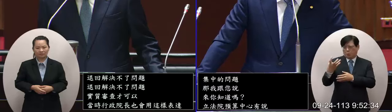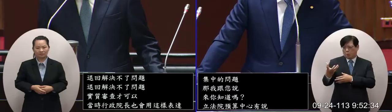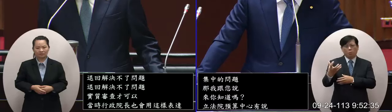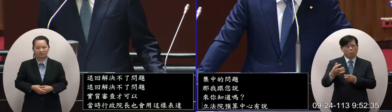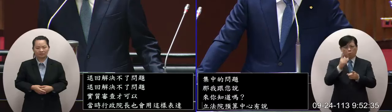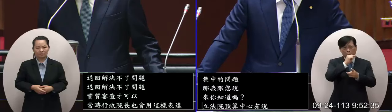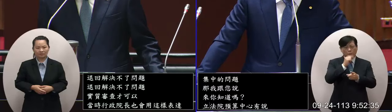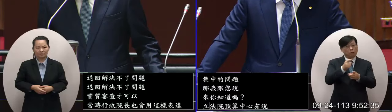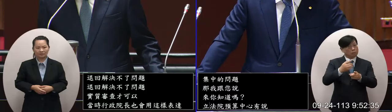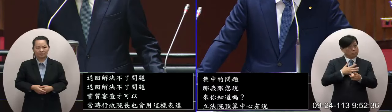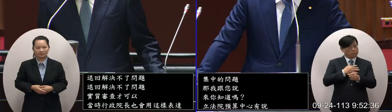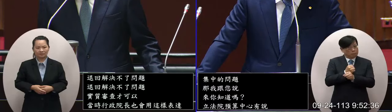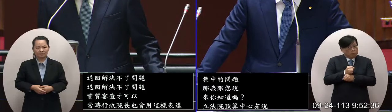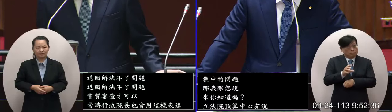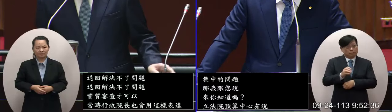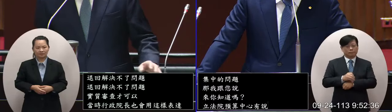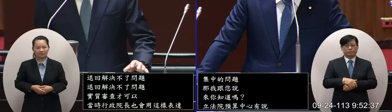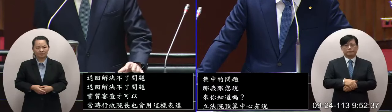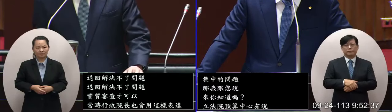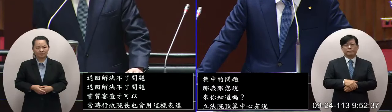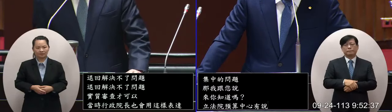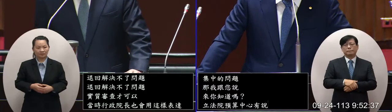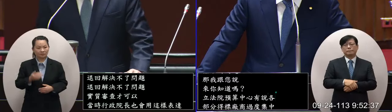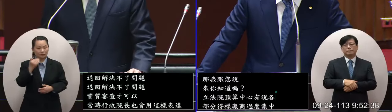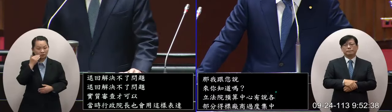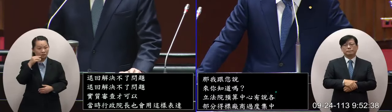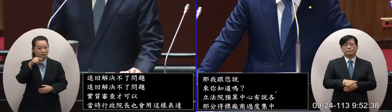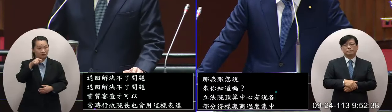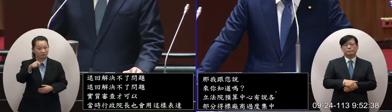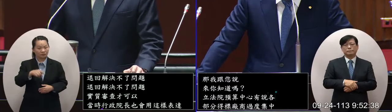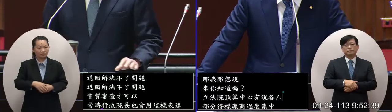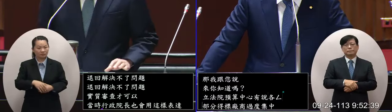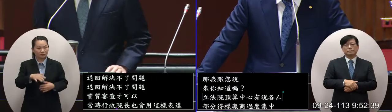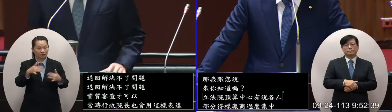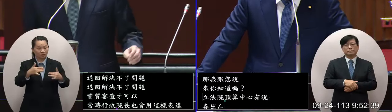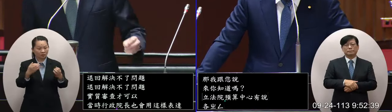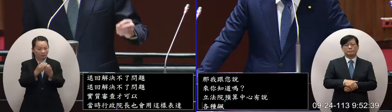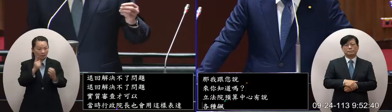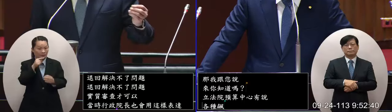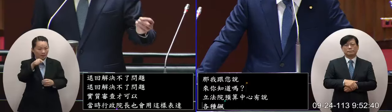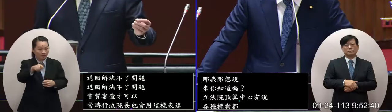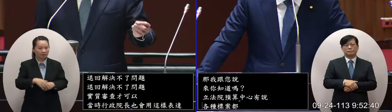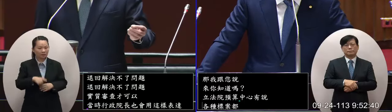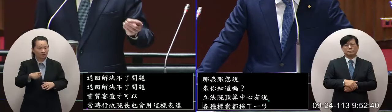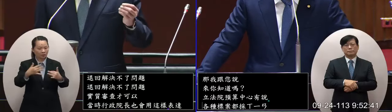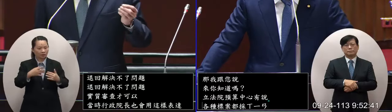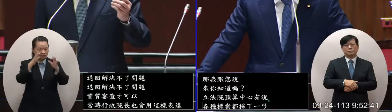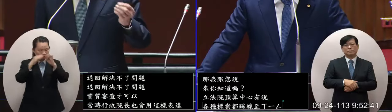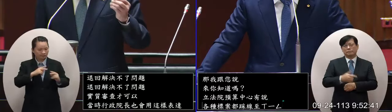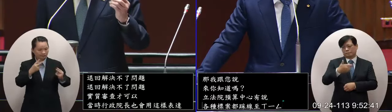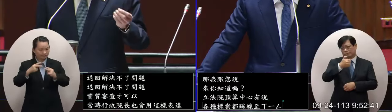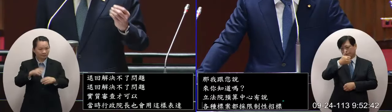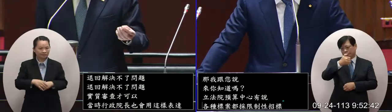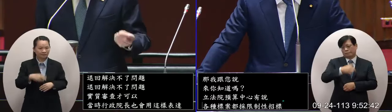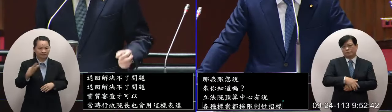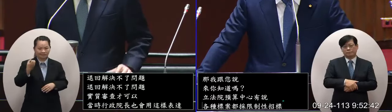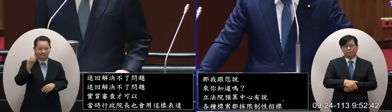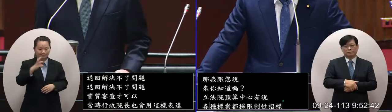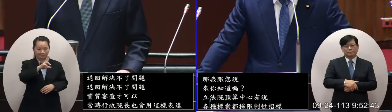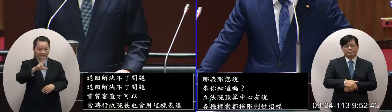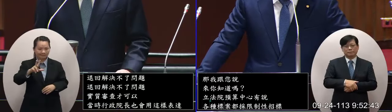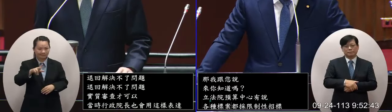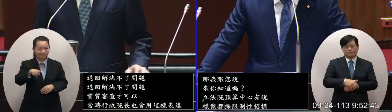有注意到这个问题吗？ 如果这个是产生问题的原因，我们就要把这个原因检讨之后， 非常谢谢， 从新的方式